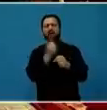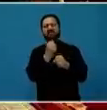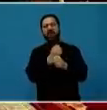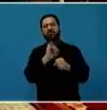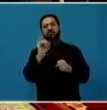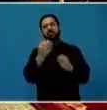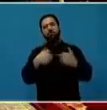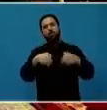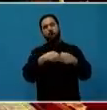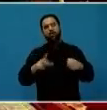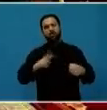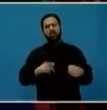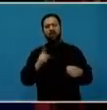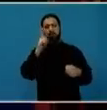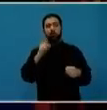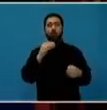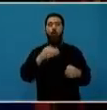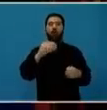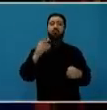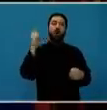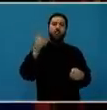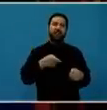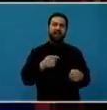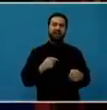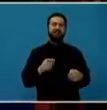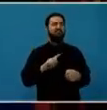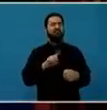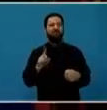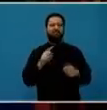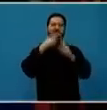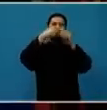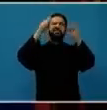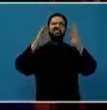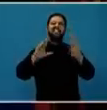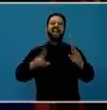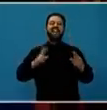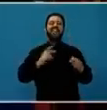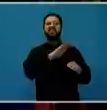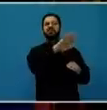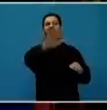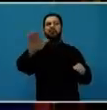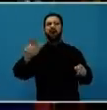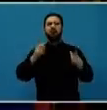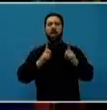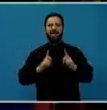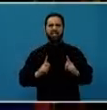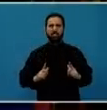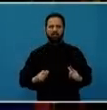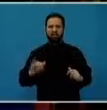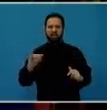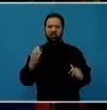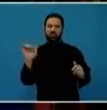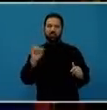într-o continuă pedeapsă. De fapt, biserica este un spațiu al vindecării, al tămâturii, al liniștirii. Și cei care vin în acest